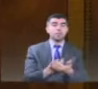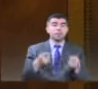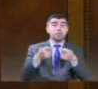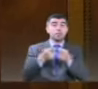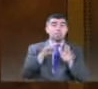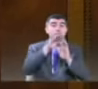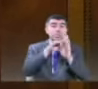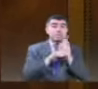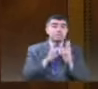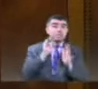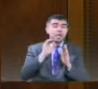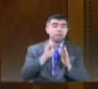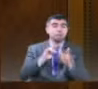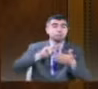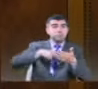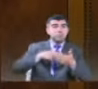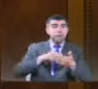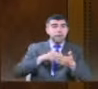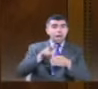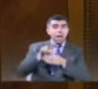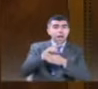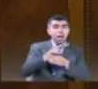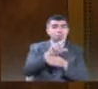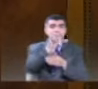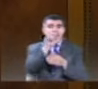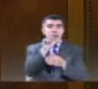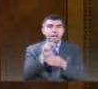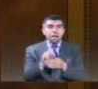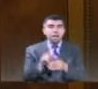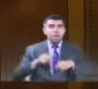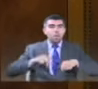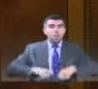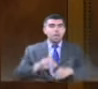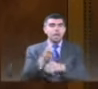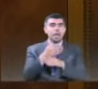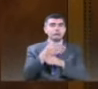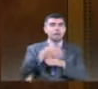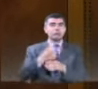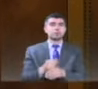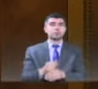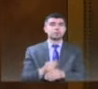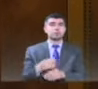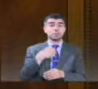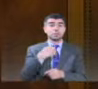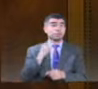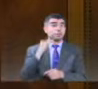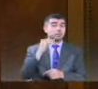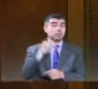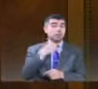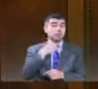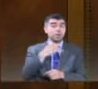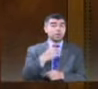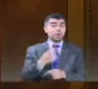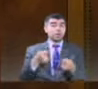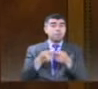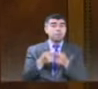الاتفاقيات تتبع الاتفاقية مع الدول الإفريقية برئاسة وزير الخارجية. ولابد من الإحالة كما قلتم